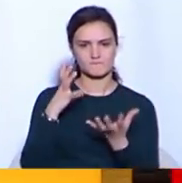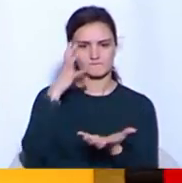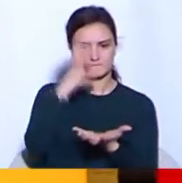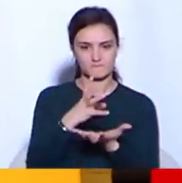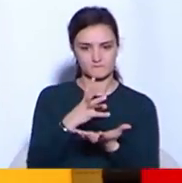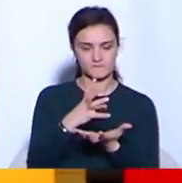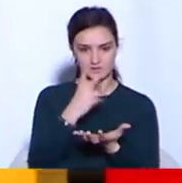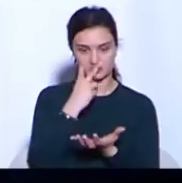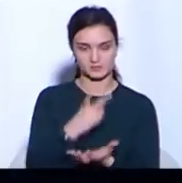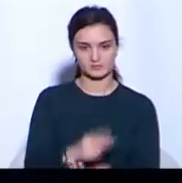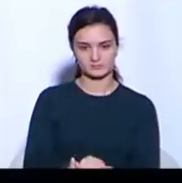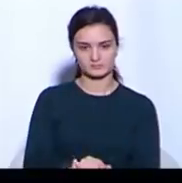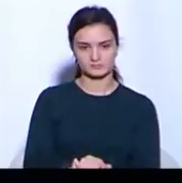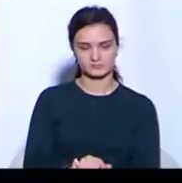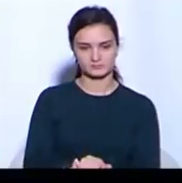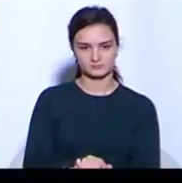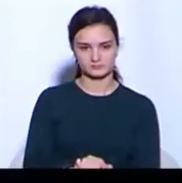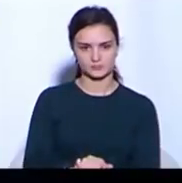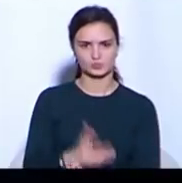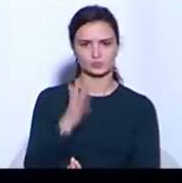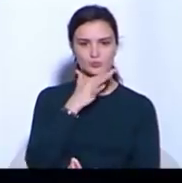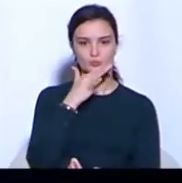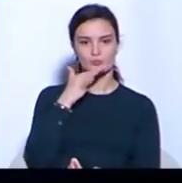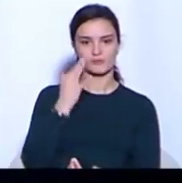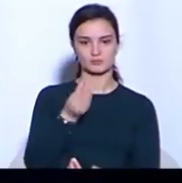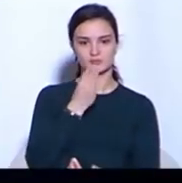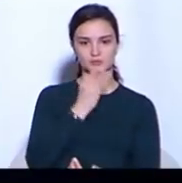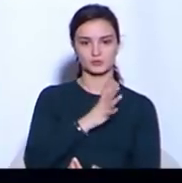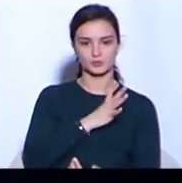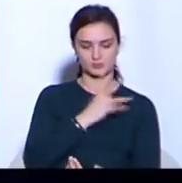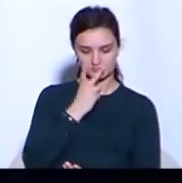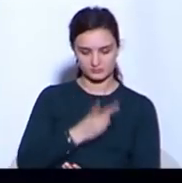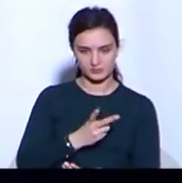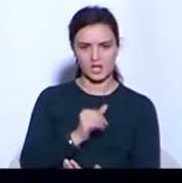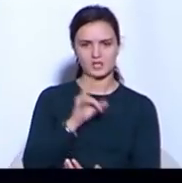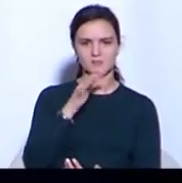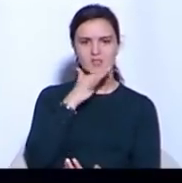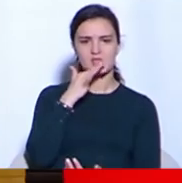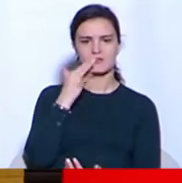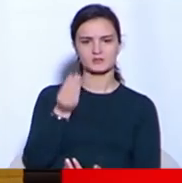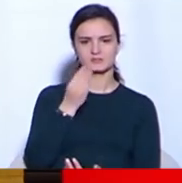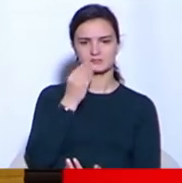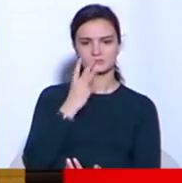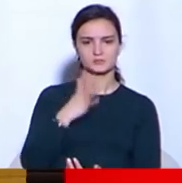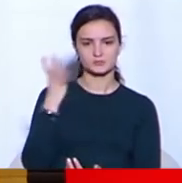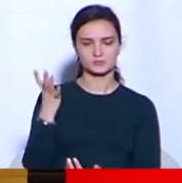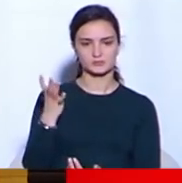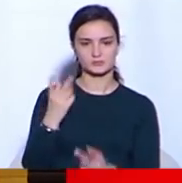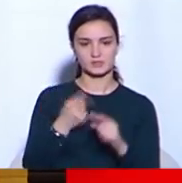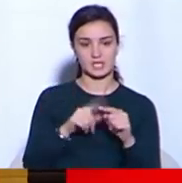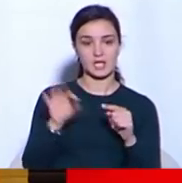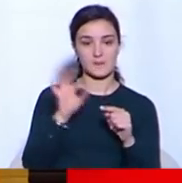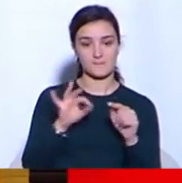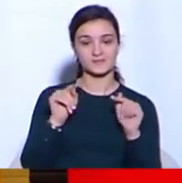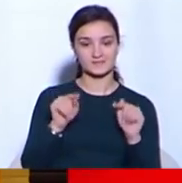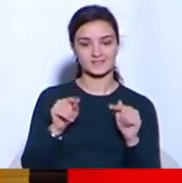პროდუქტს დავდებთ, ნახეთ, მოგოჩვენება, რომ უფრა ბევრი შევჭამეთ, ან უფრა ბევრი მივირთვით. აი ამაზე